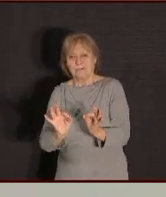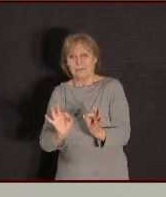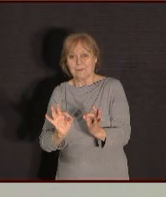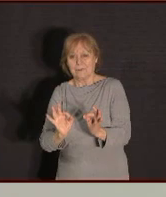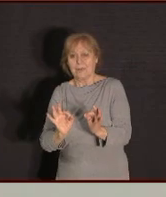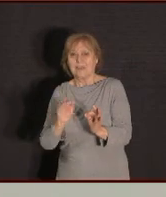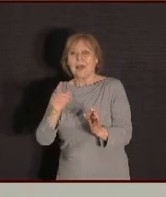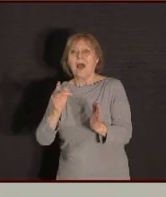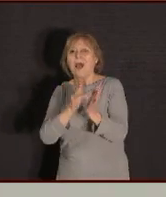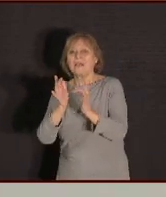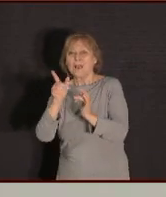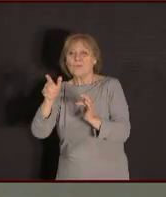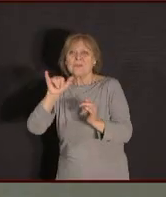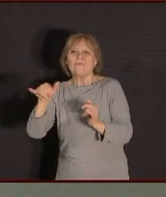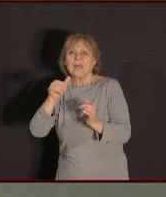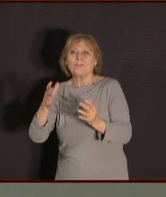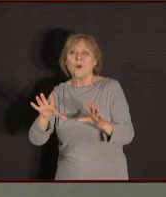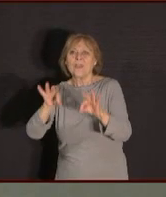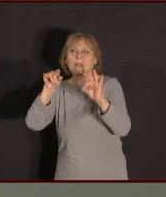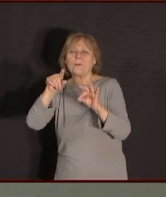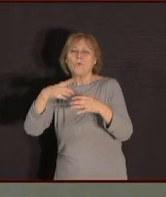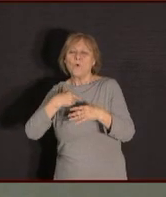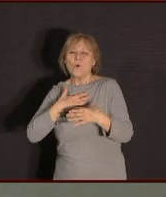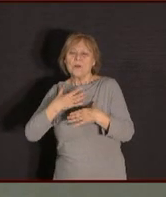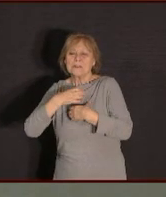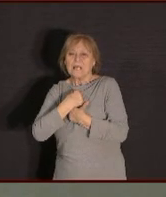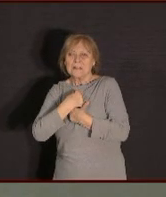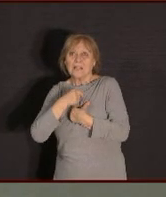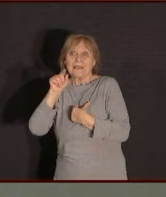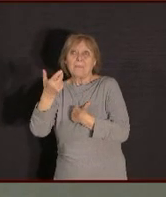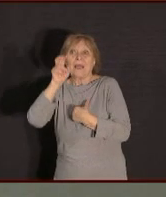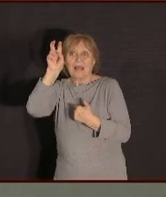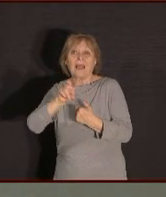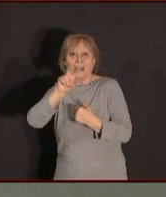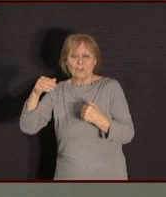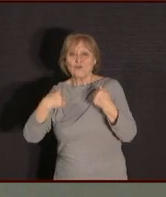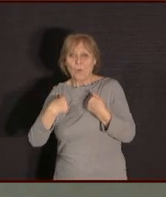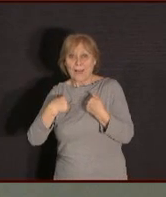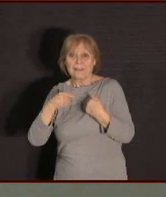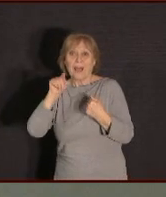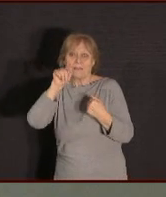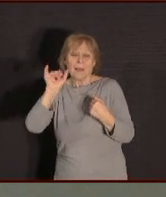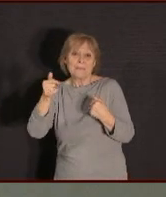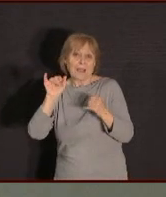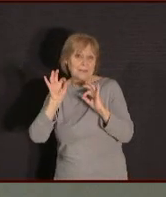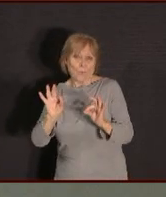da Jezusa vedno lahko najdemo v stiski. Tam, kjer je križ življenja, tam je On gotovo